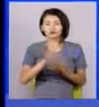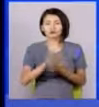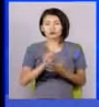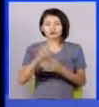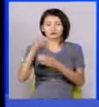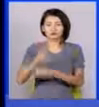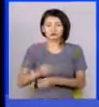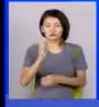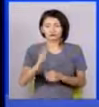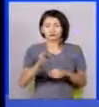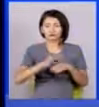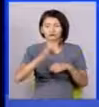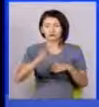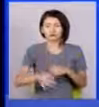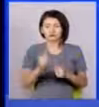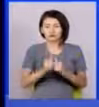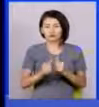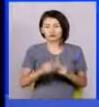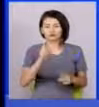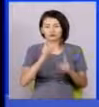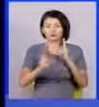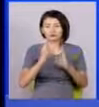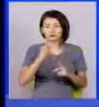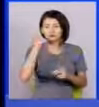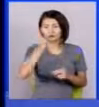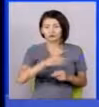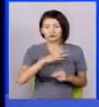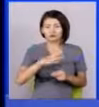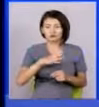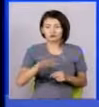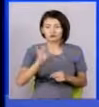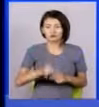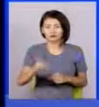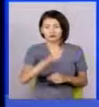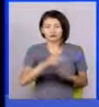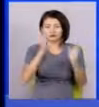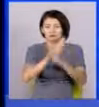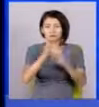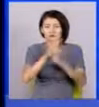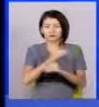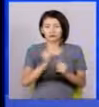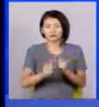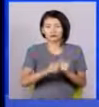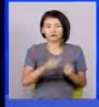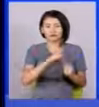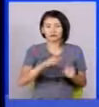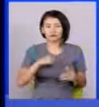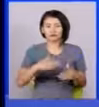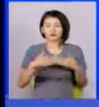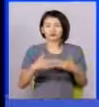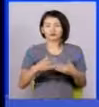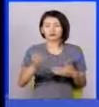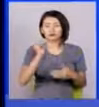туралы облыстық әкімдікте өткен жиында белгілі болды. Сонымен аймақта экологияның қалпына келтіру шаралары қандай? Бұл мақсатта қандай